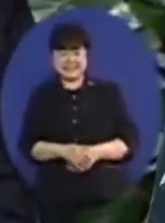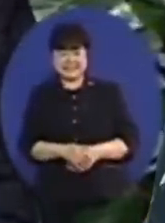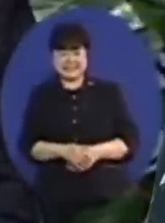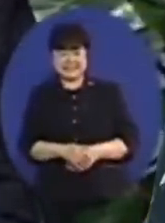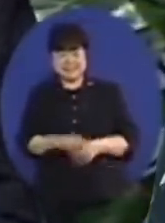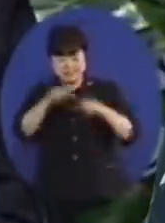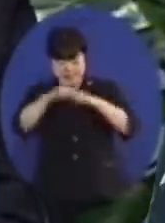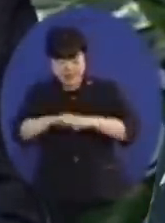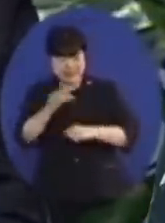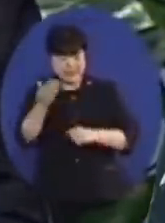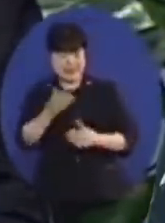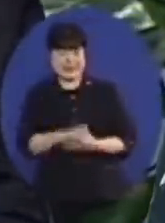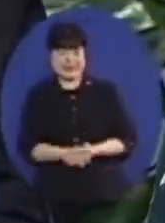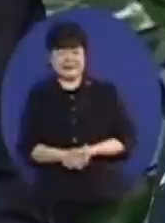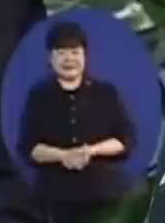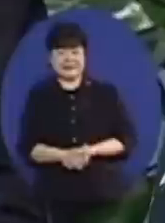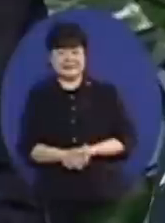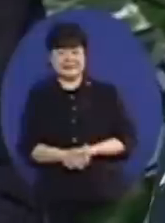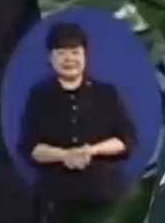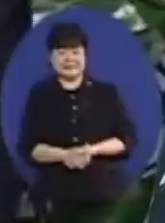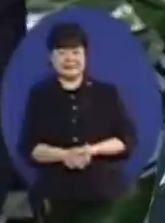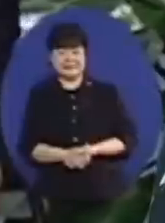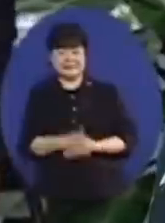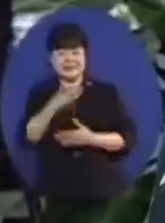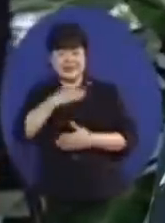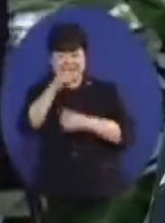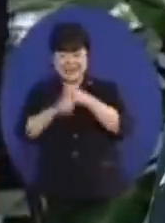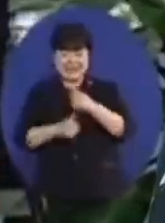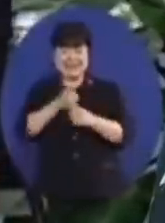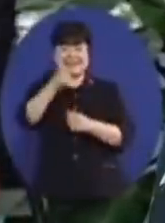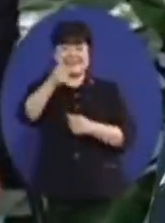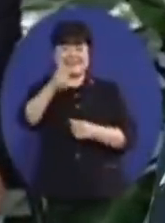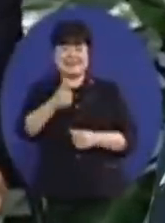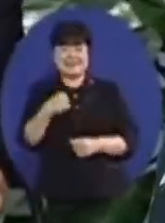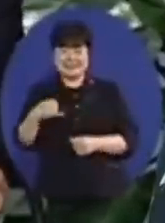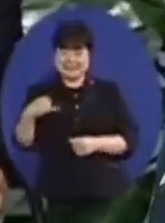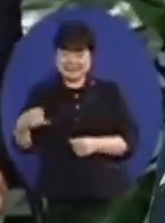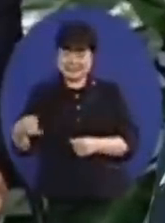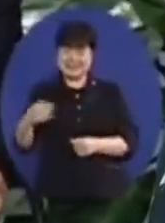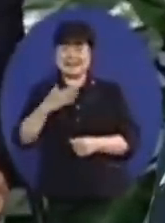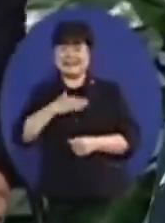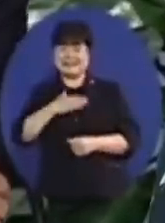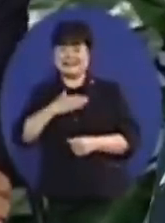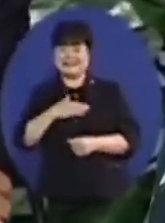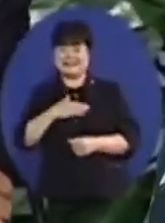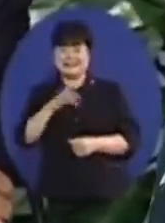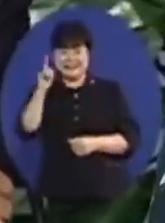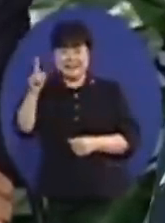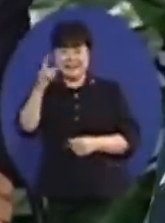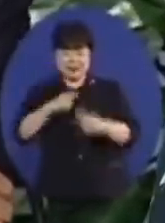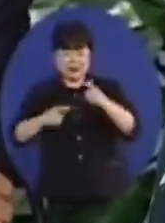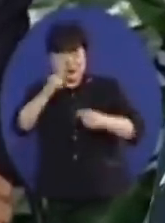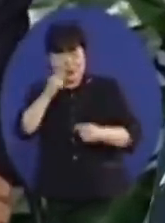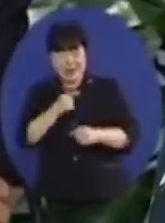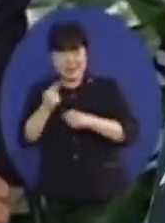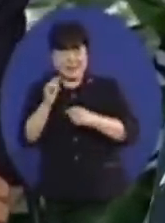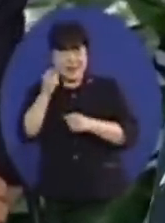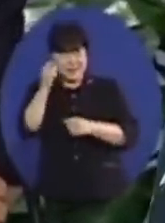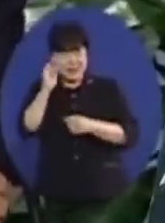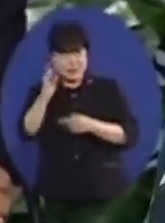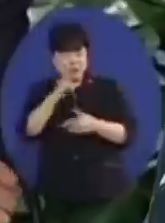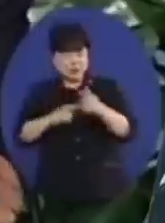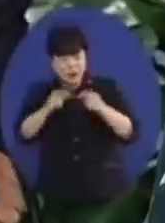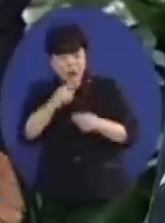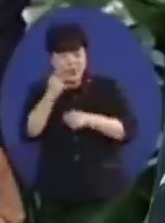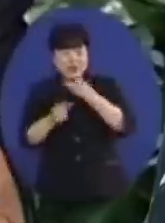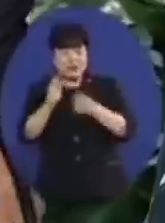그러면 절단간산입니다 나는 하나님이 같이 계심으로 내일은 오늘보다 다음 달은 금년부터